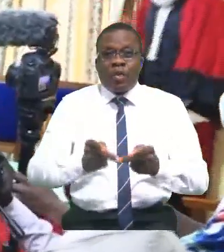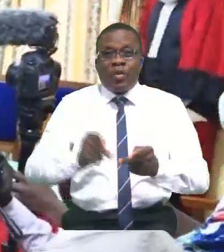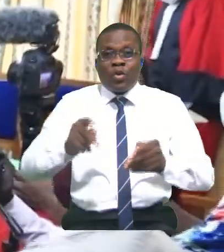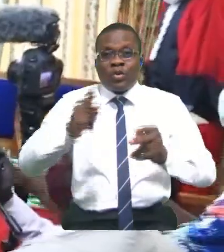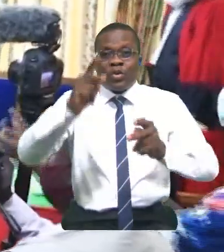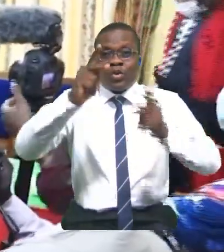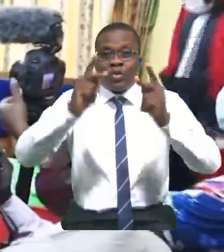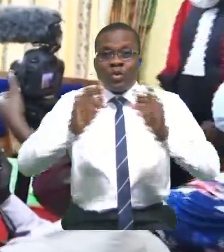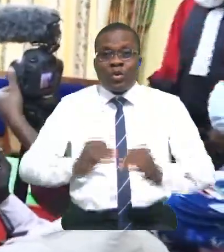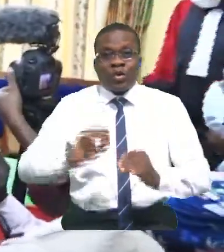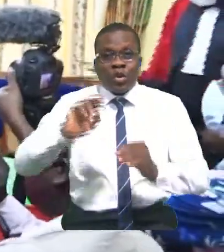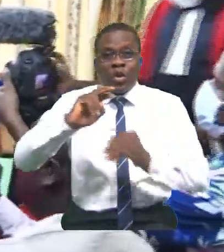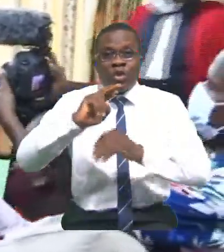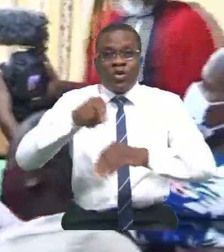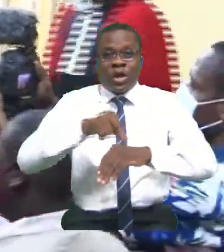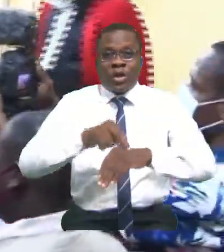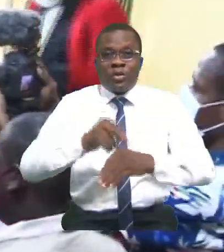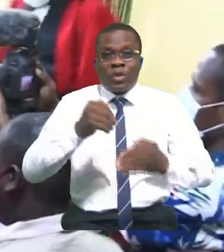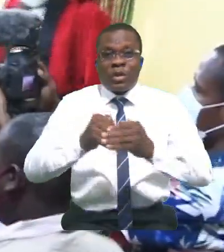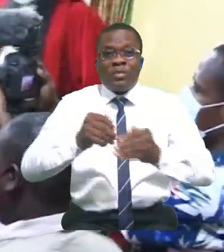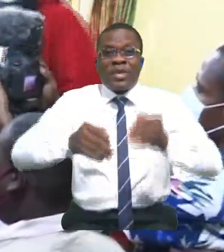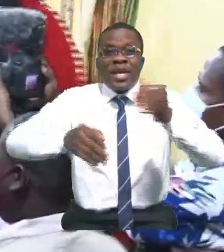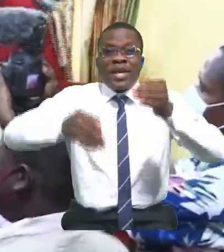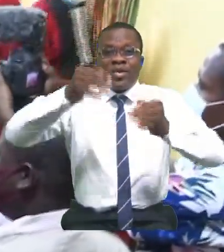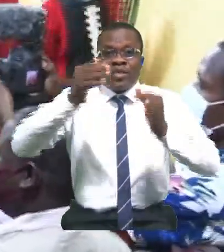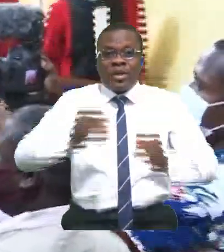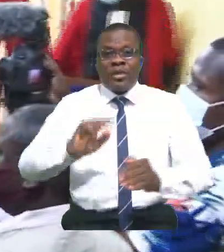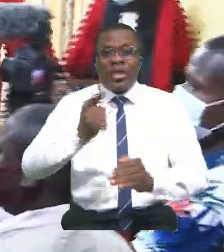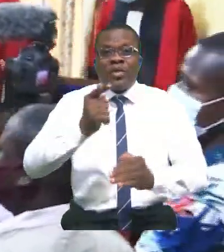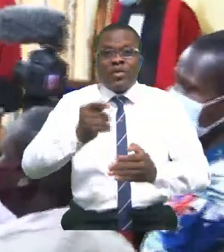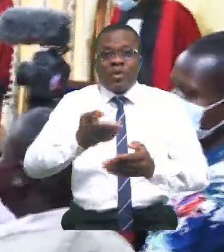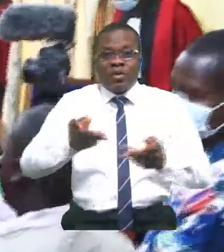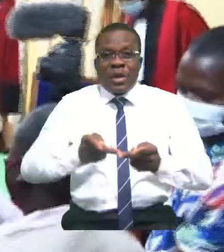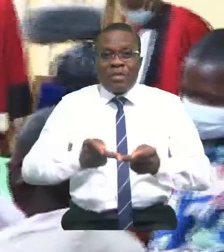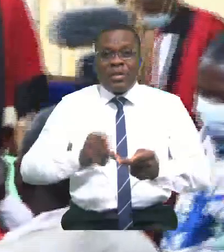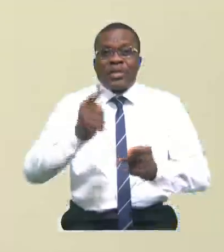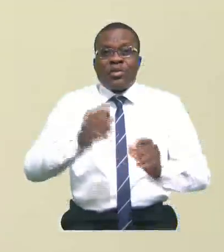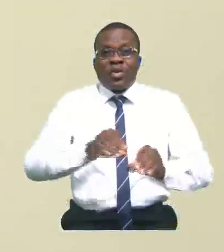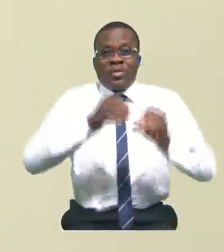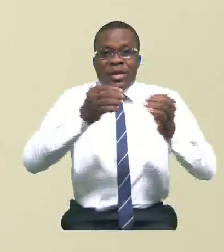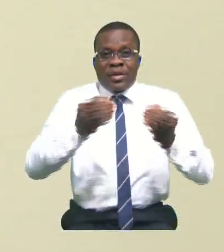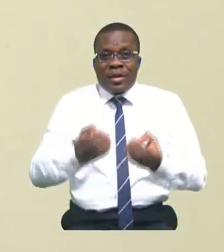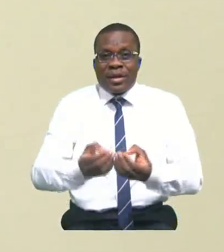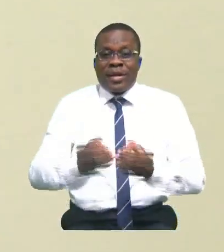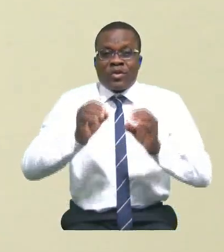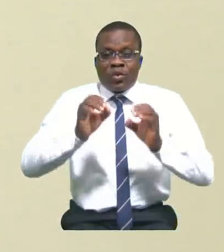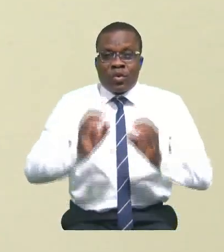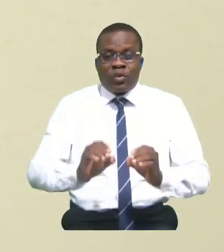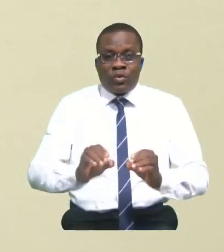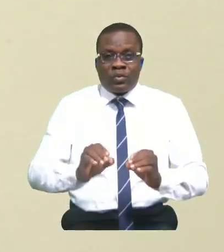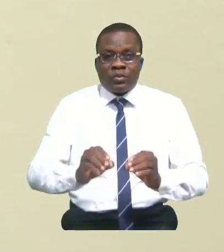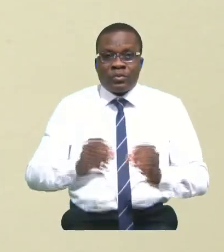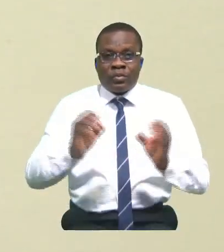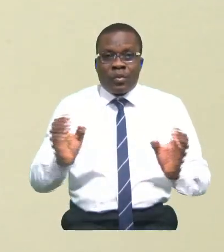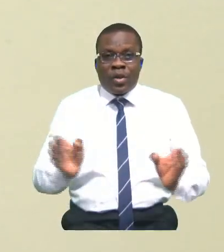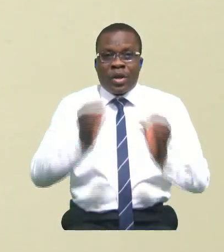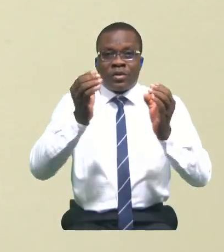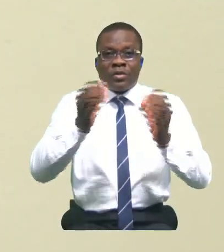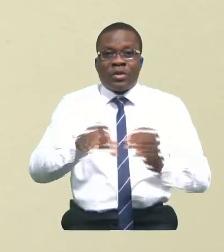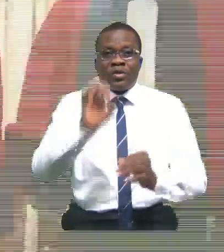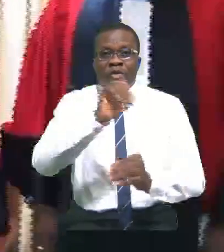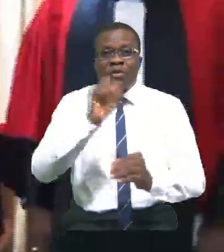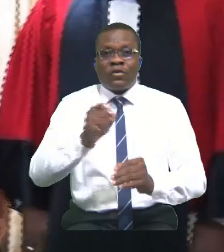République près le tribunal de première instance de première classe de Cotonou la cérémonie trouve donc son